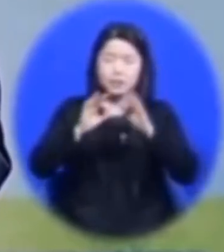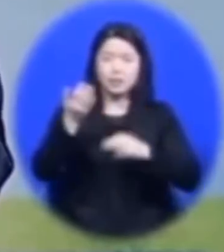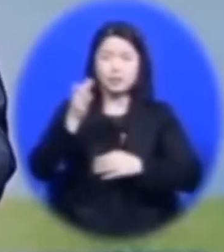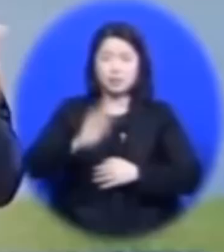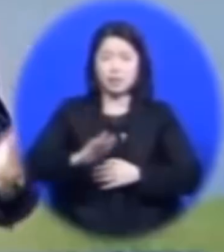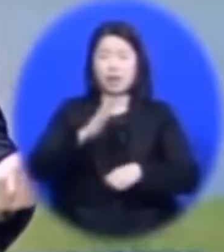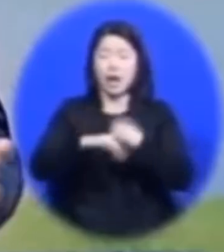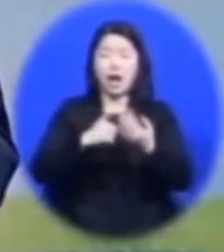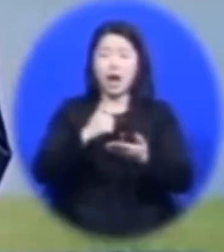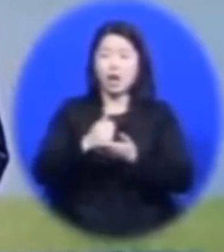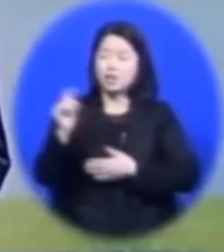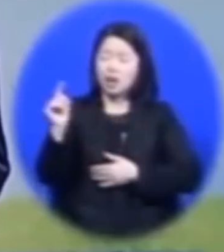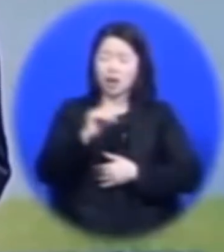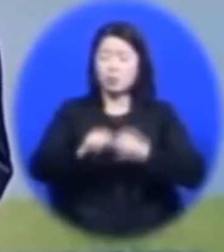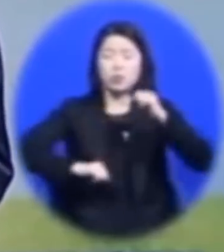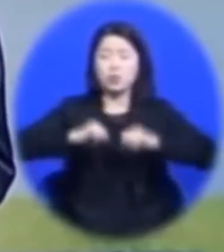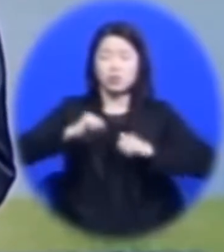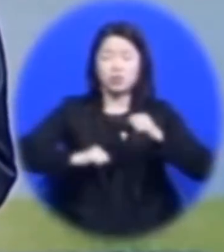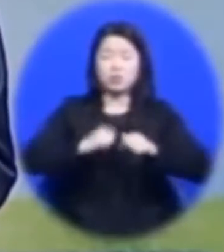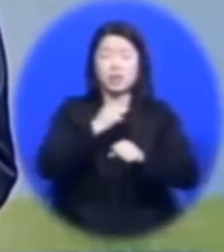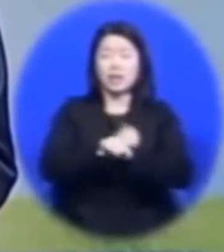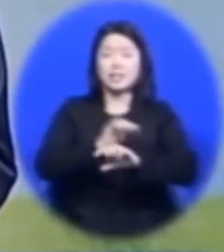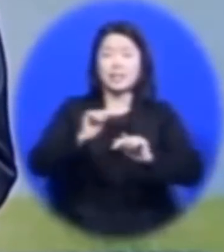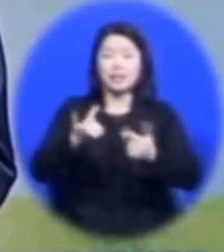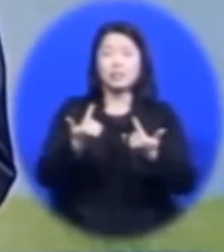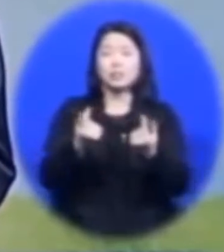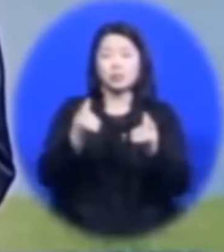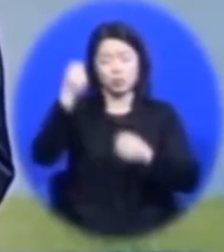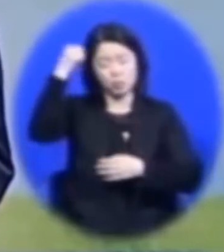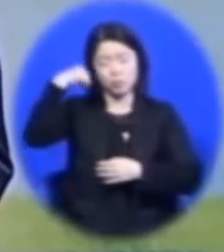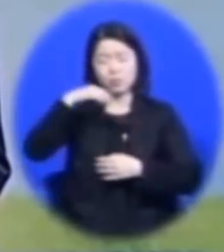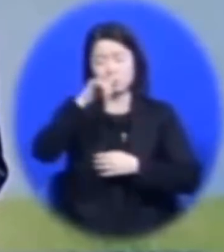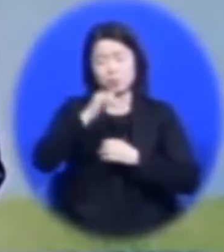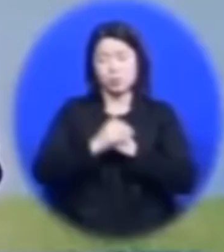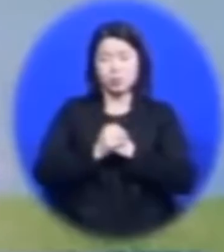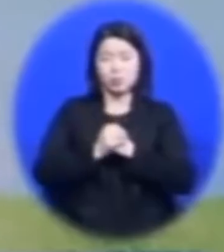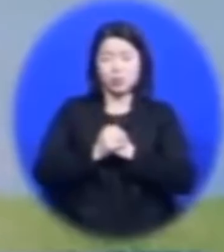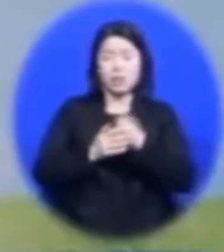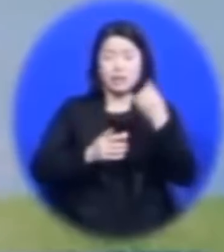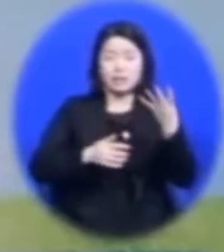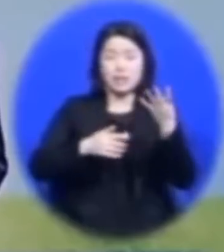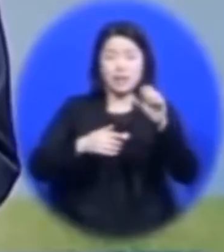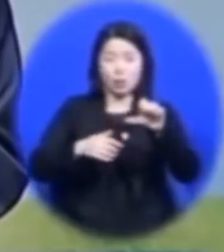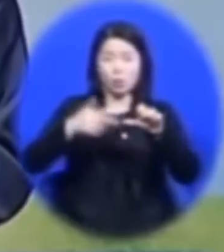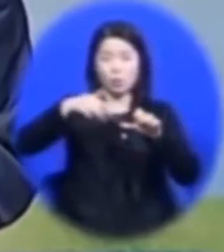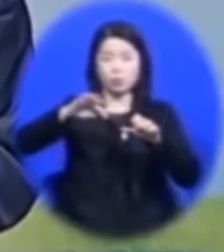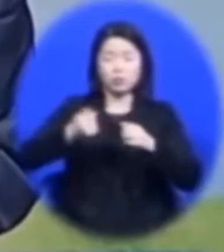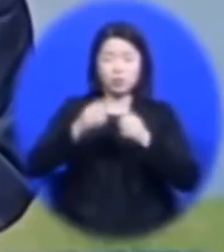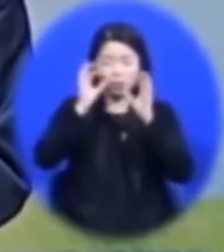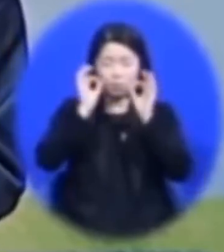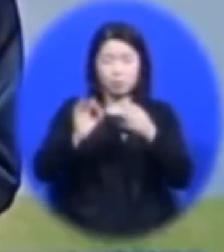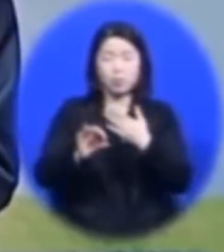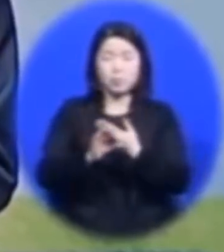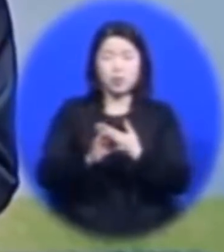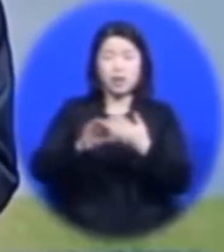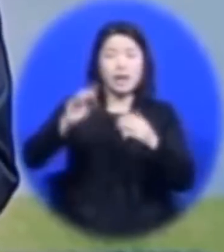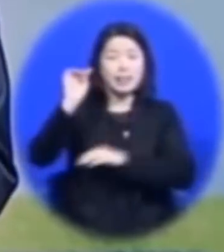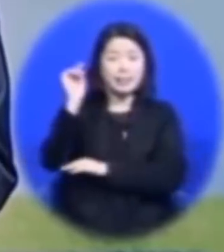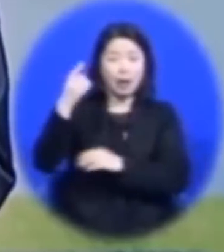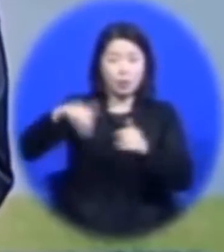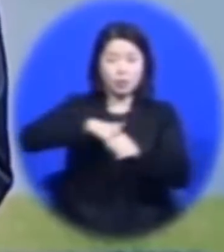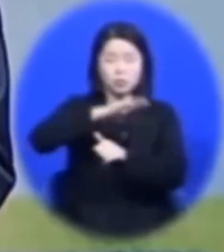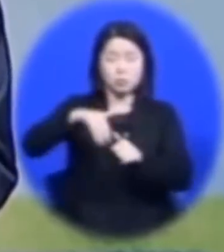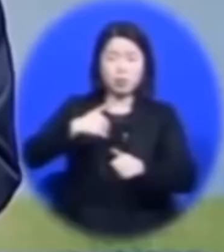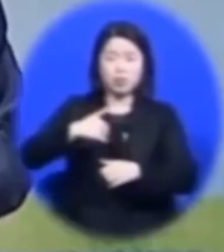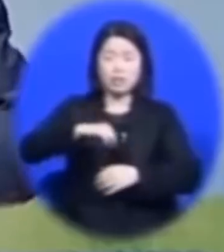하나님은 아무런 역할을 하시지 않는 것 같았습니다 4절 5절 해보면 다 위 주변에 다윗을